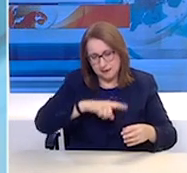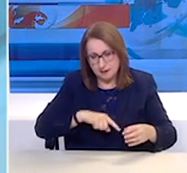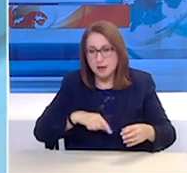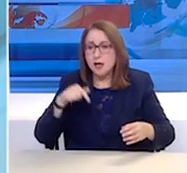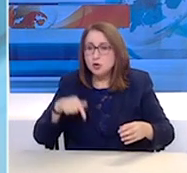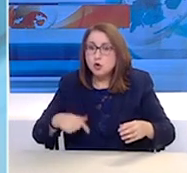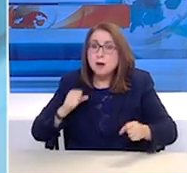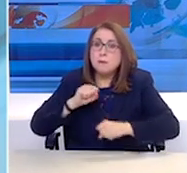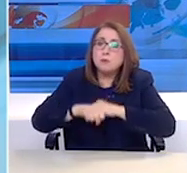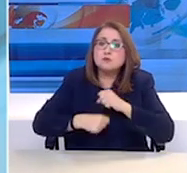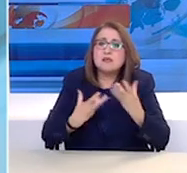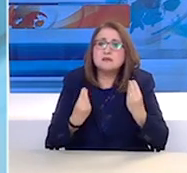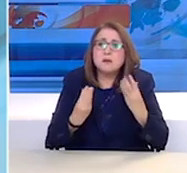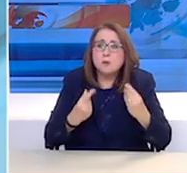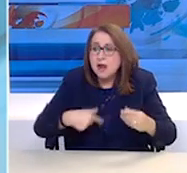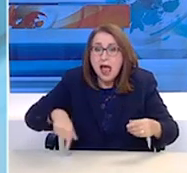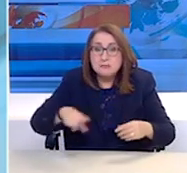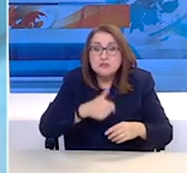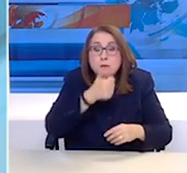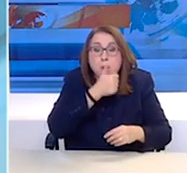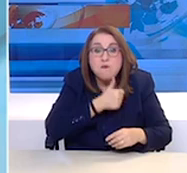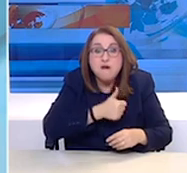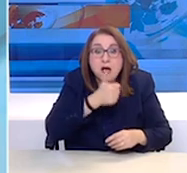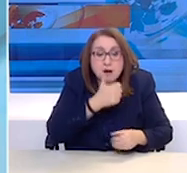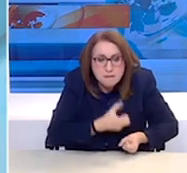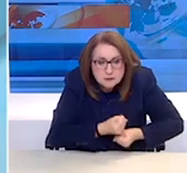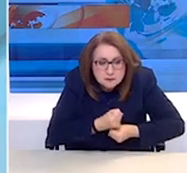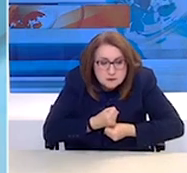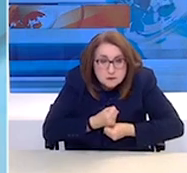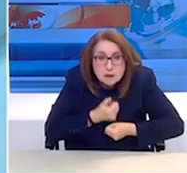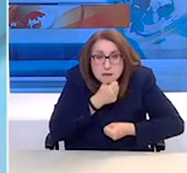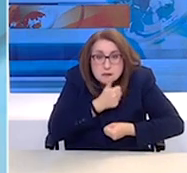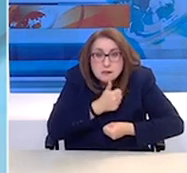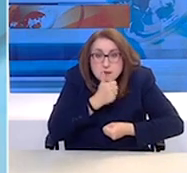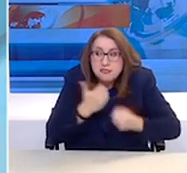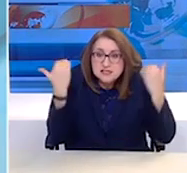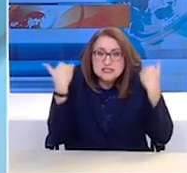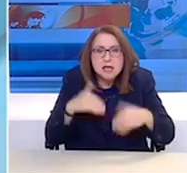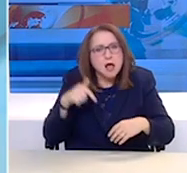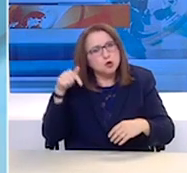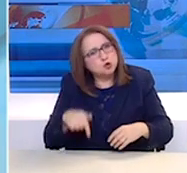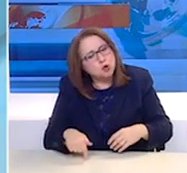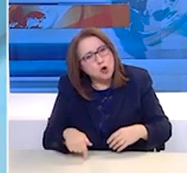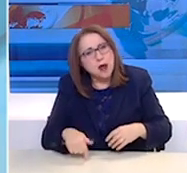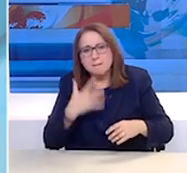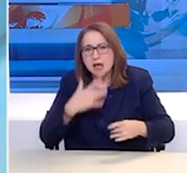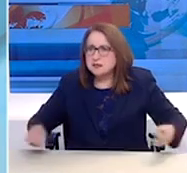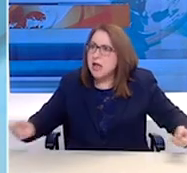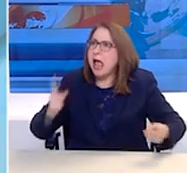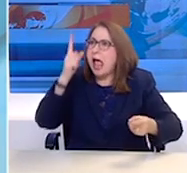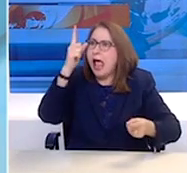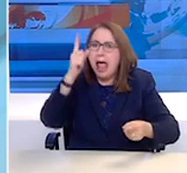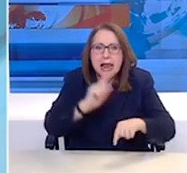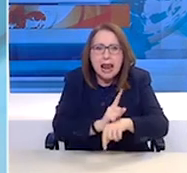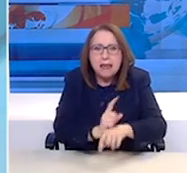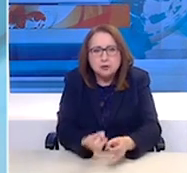και με πολλές, μα πάρα πολλές στερήσεις εδώ και πολλές εβδομάδες. Θα ήθελα επίσης να αναφερθώ σε ακόμα ένα ζήτημα που προκύπτει συχνά τις